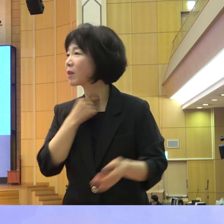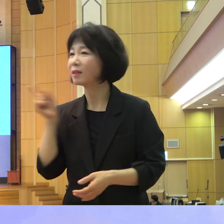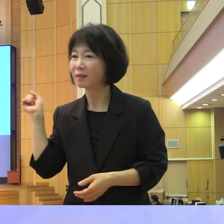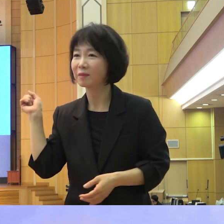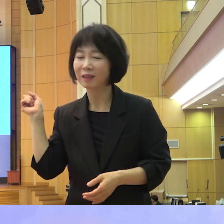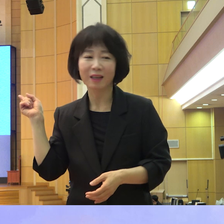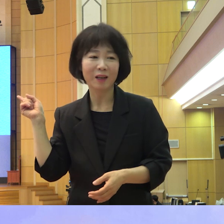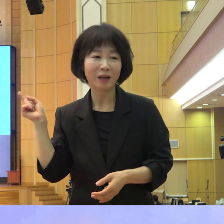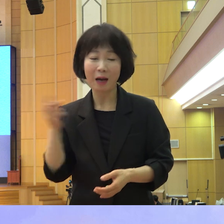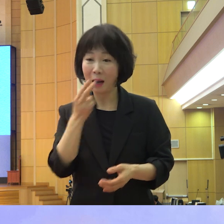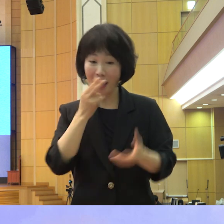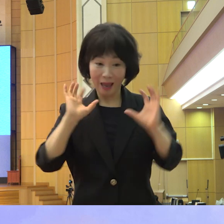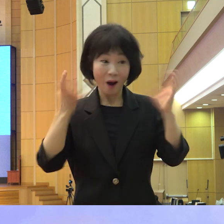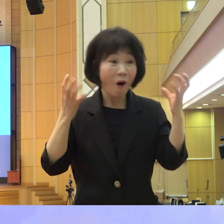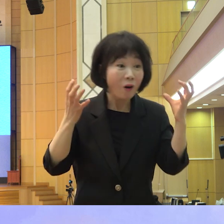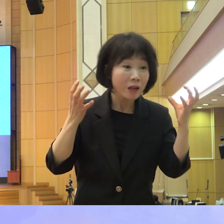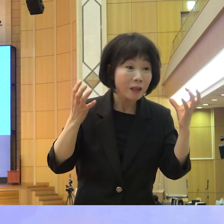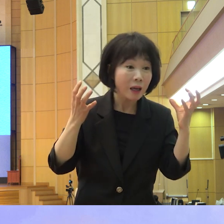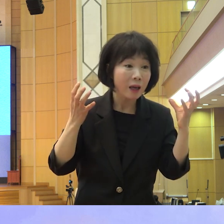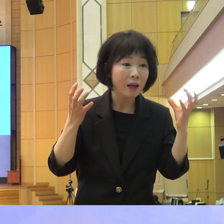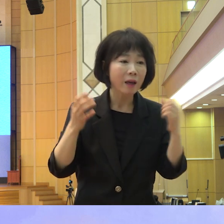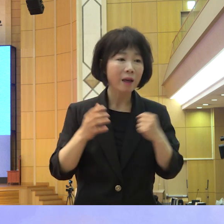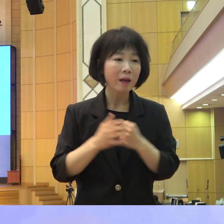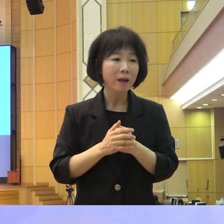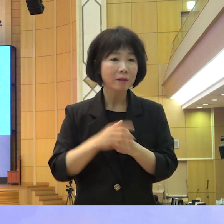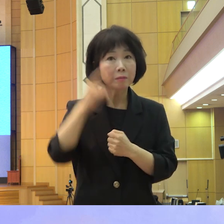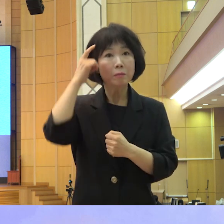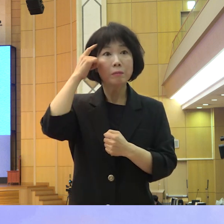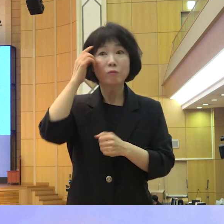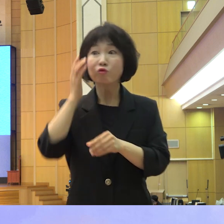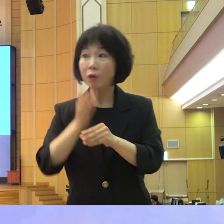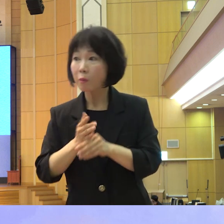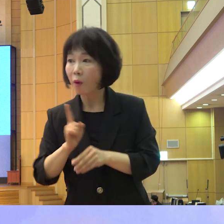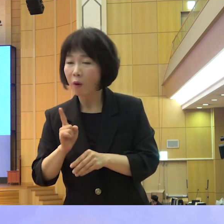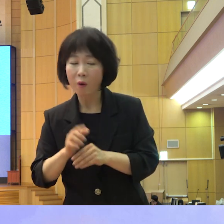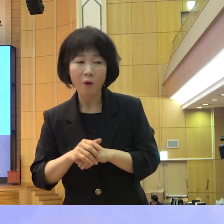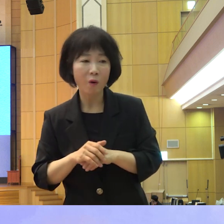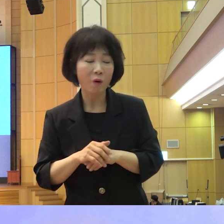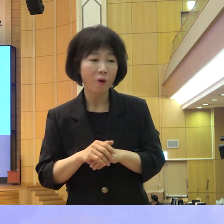그래서 우리 어린아이들에게 책을 이렇게 선물해 주려고 하는데,